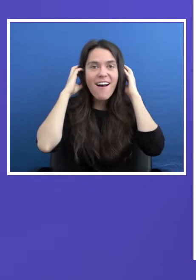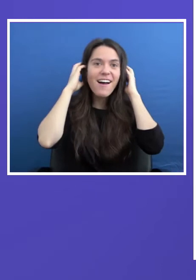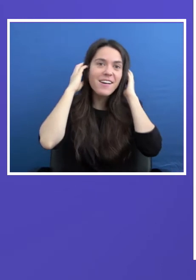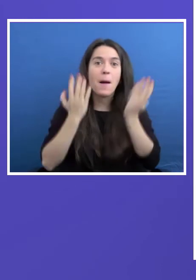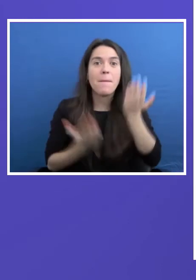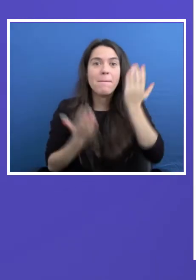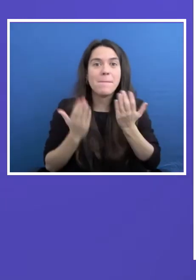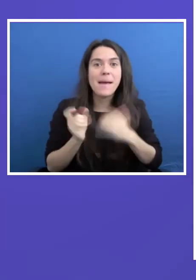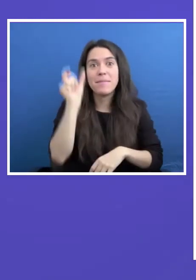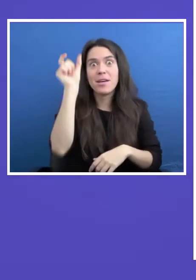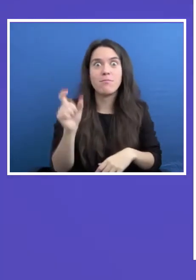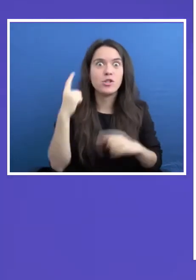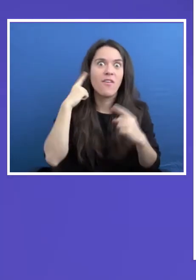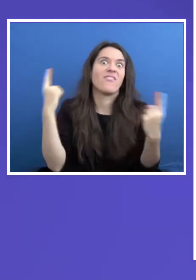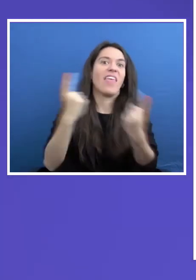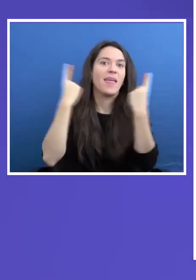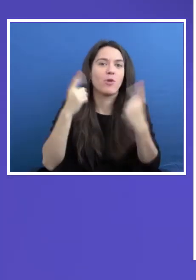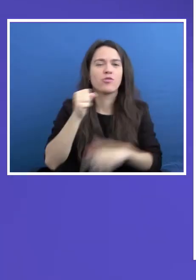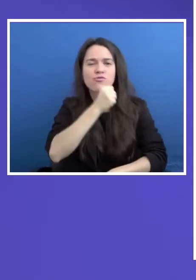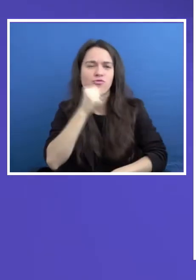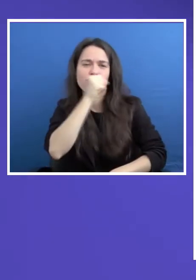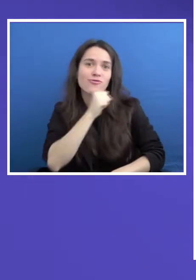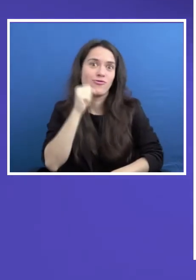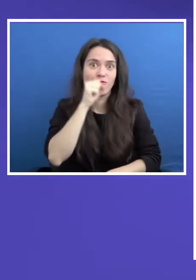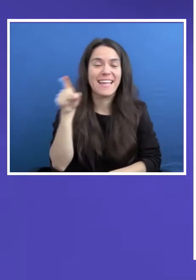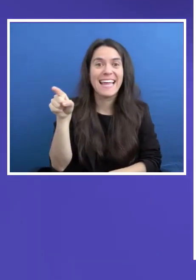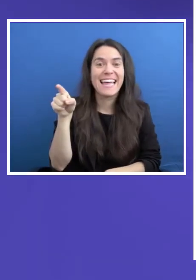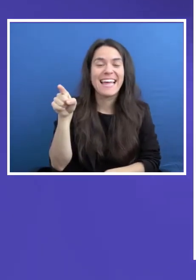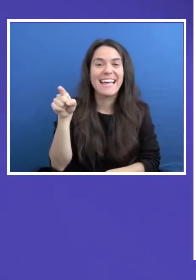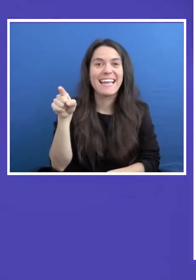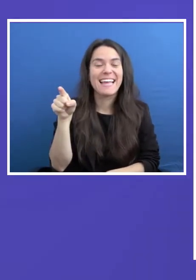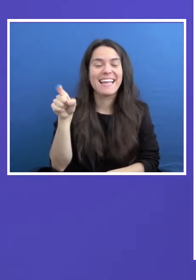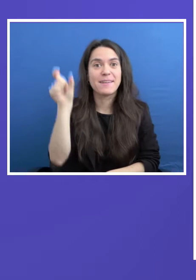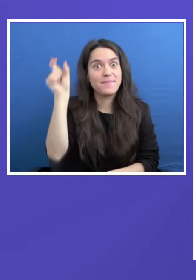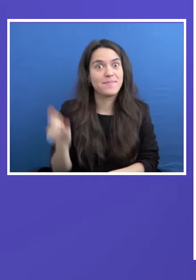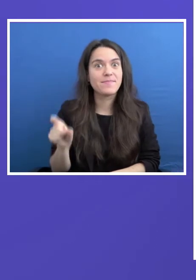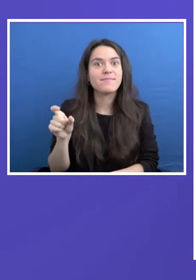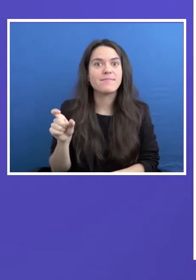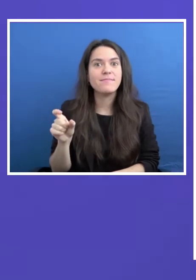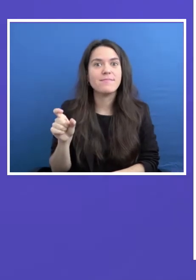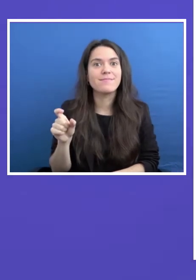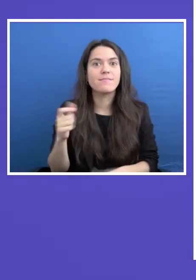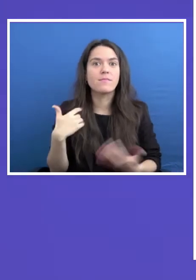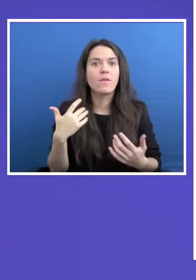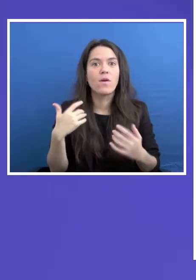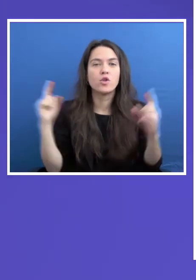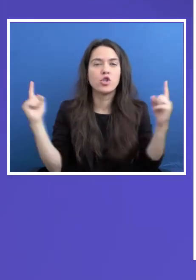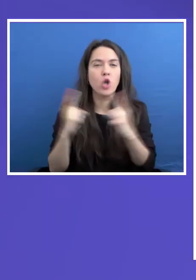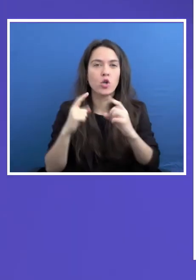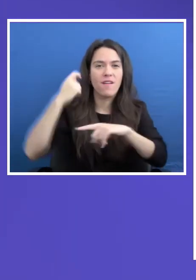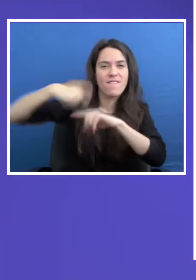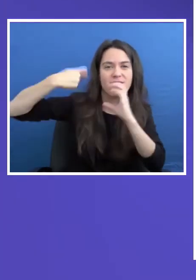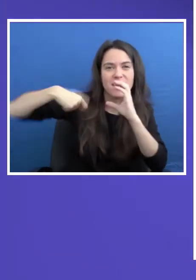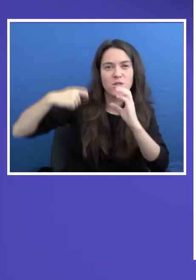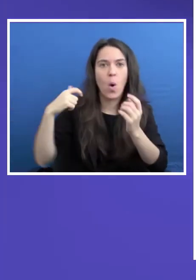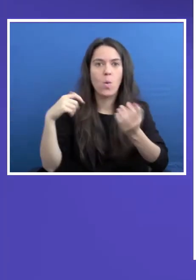بصوره مش كويسه، يعني ماشي الرقص ما فيش مشكله بالنسبه لي فيه، لكن لما تبقى هي لا هي قصده